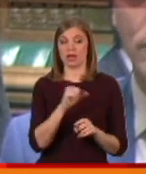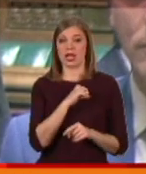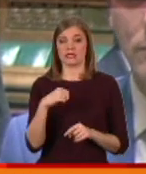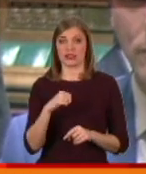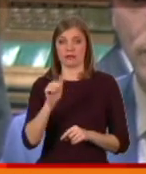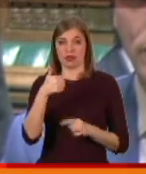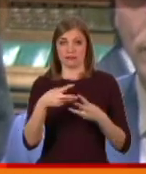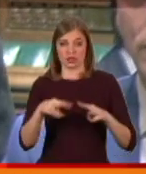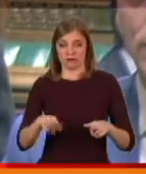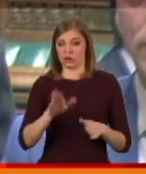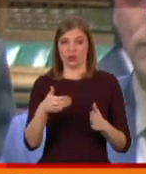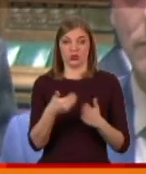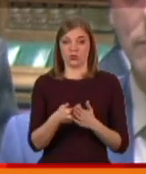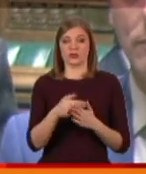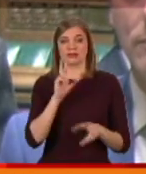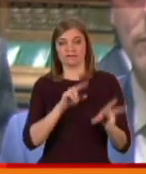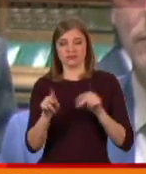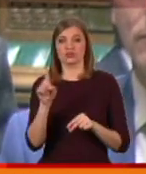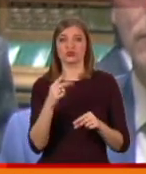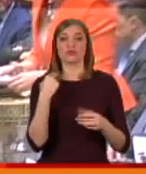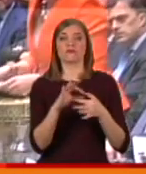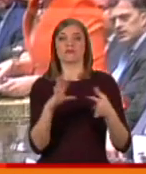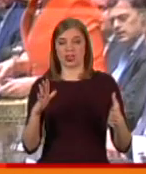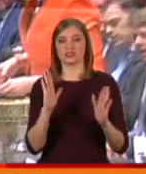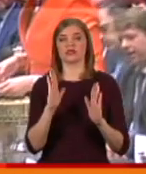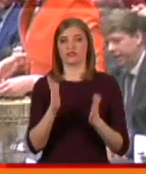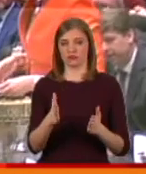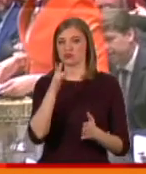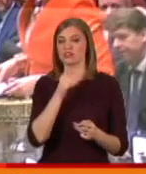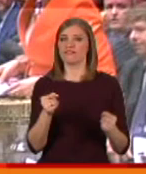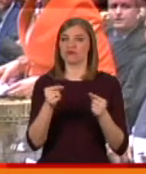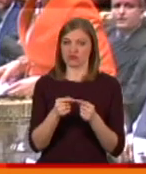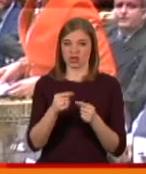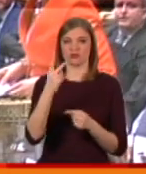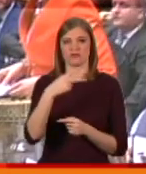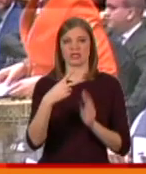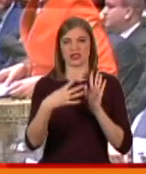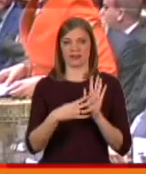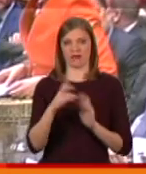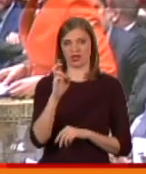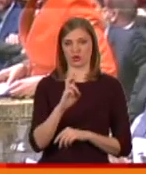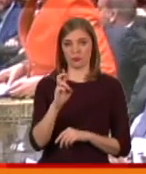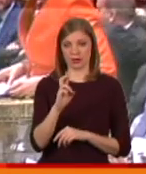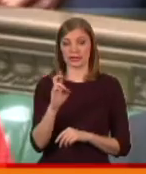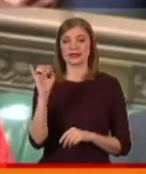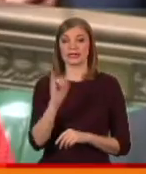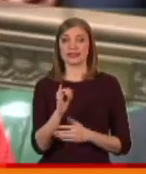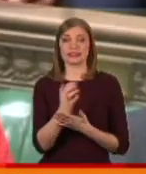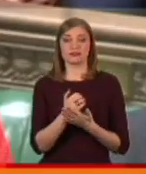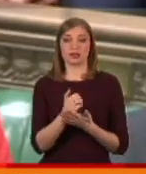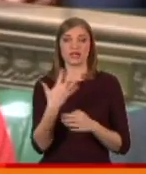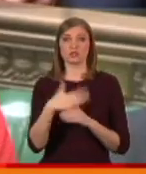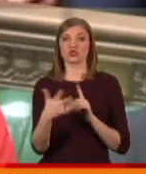сама прем'єрка досі не втратила надії, що Брексит все-таки відбудеться вчасно, а саме 29 березня, і збирається